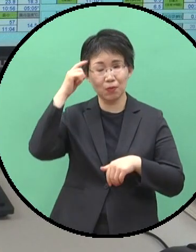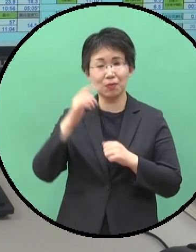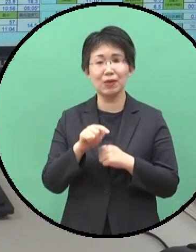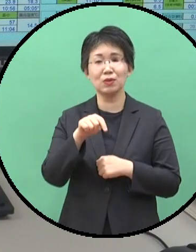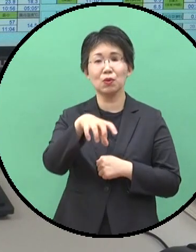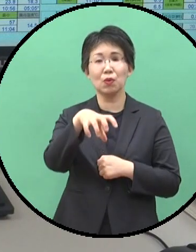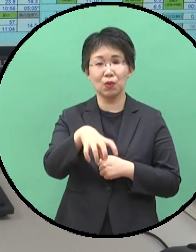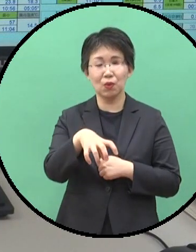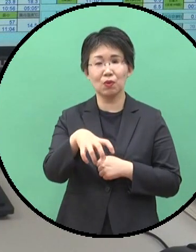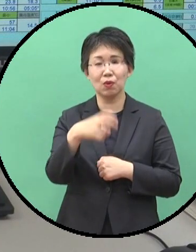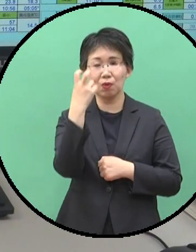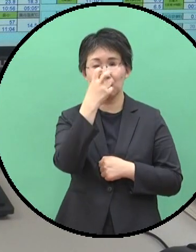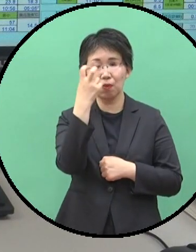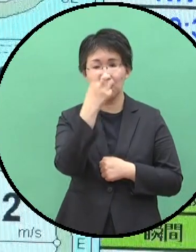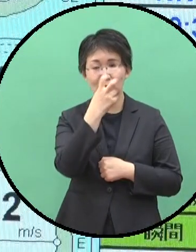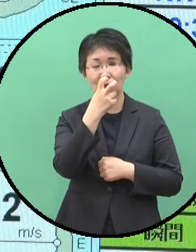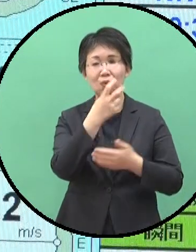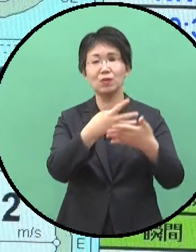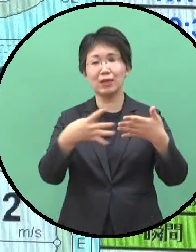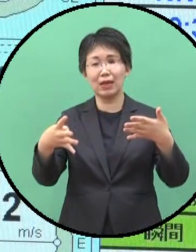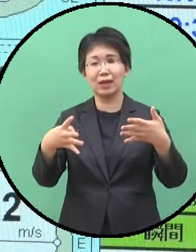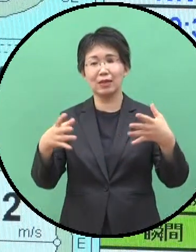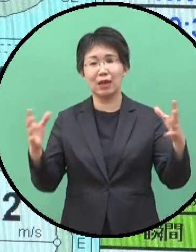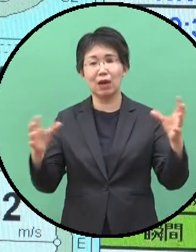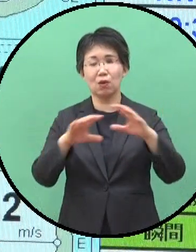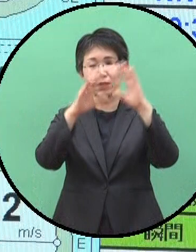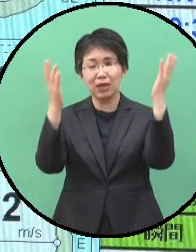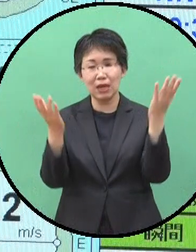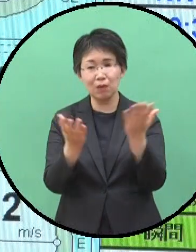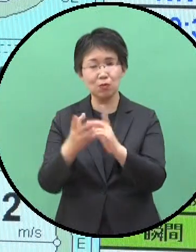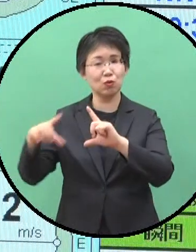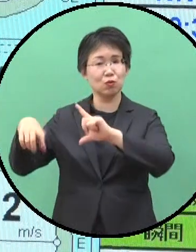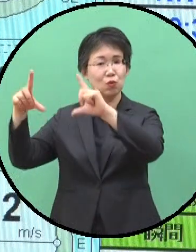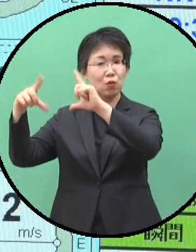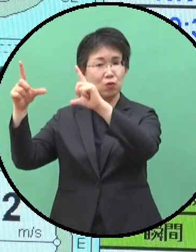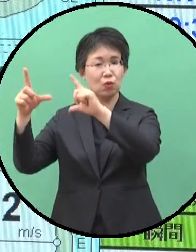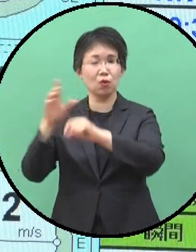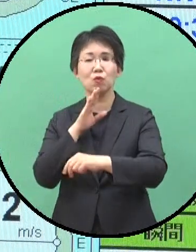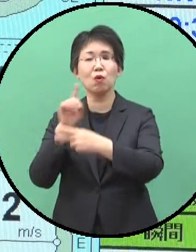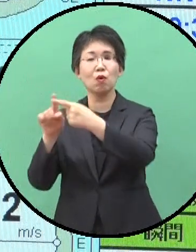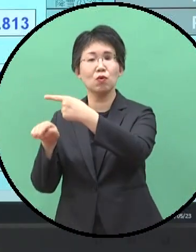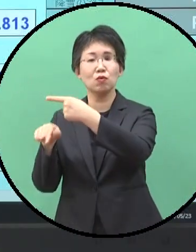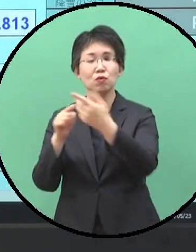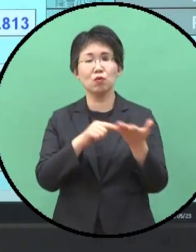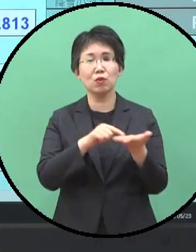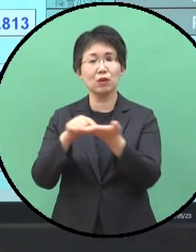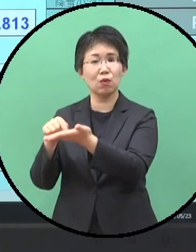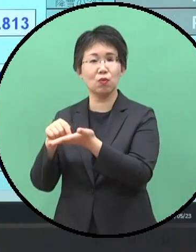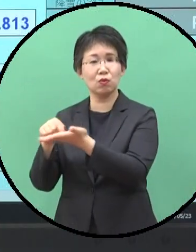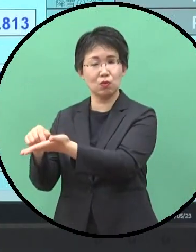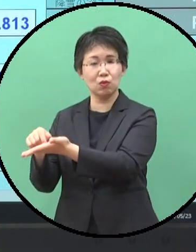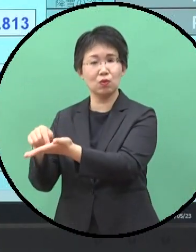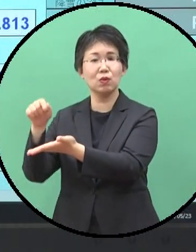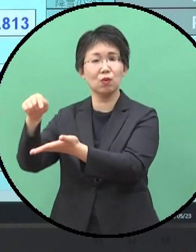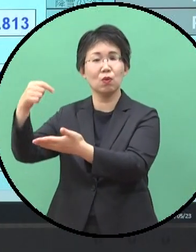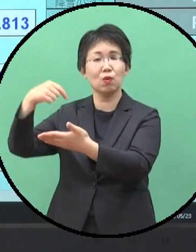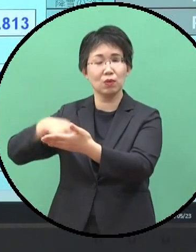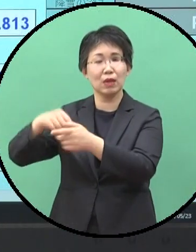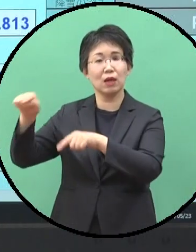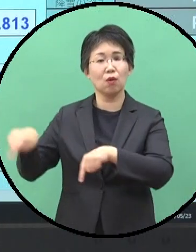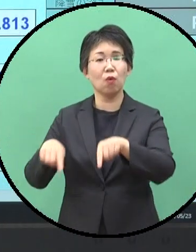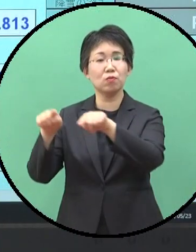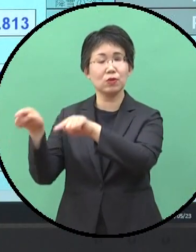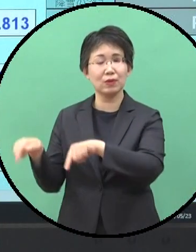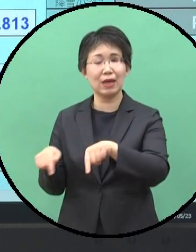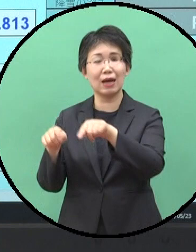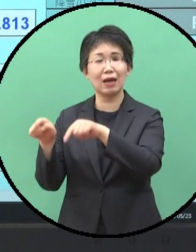ど、ああいったところの観測したデータとかを全部東京の本庁にまずデータを集めます。で、東京の本庁にスーパーコンピューターが